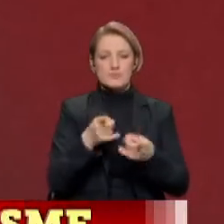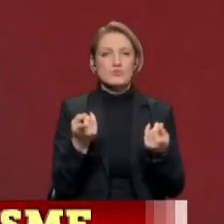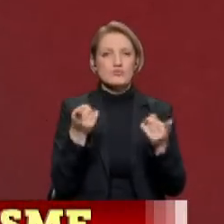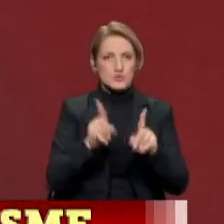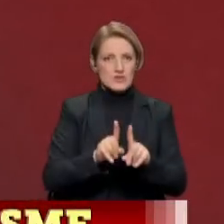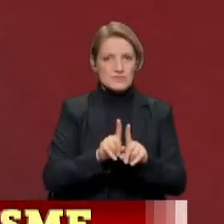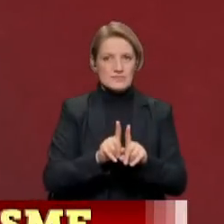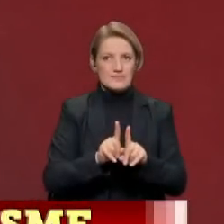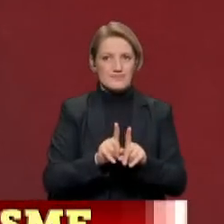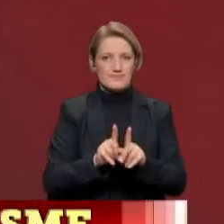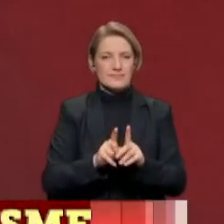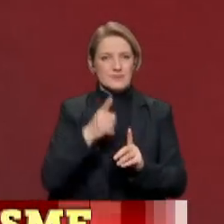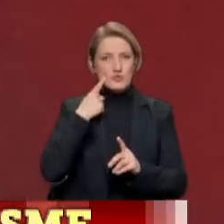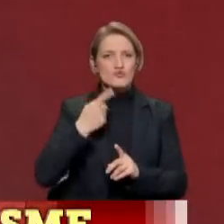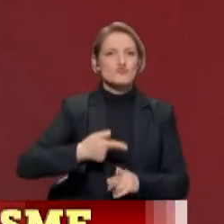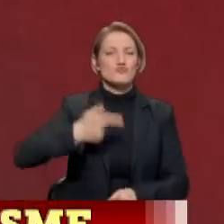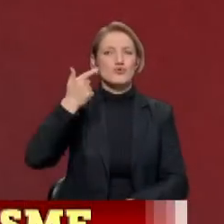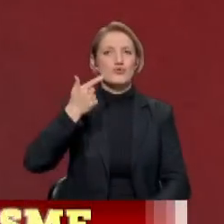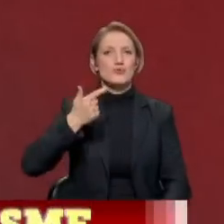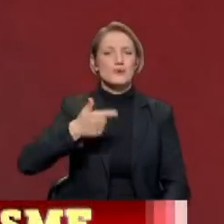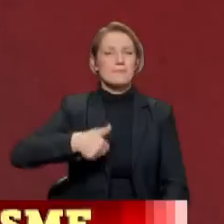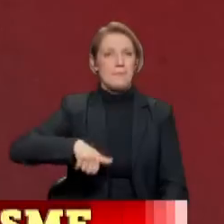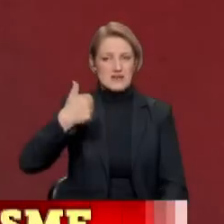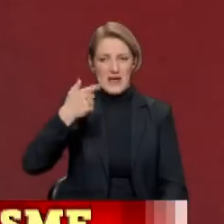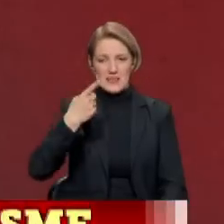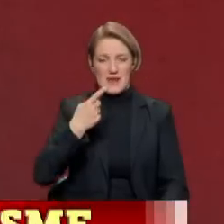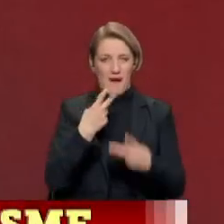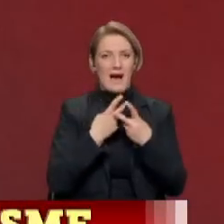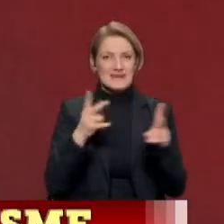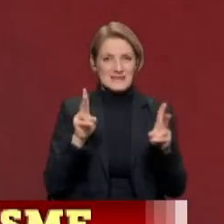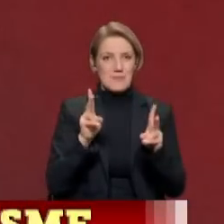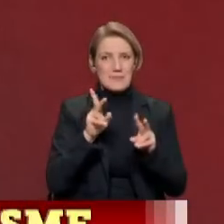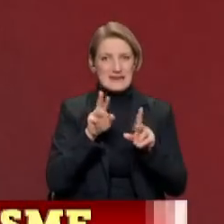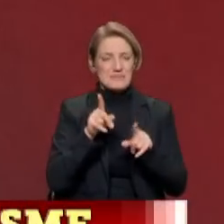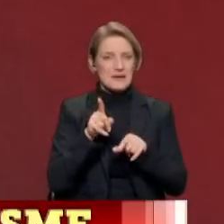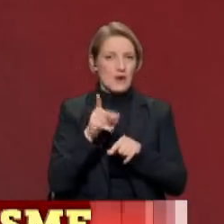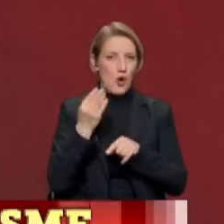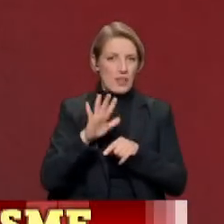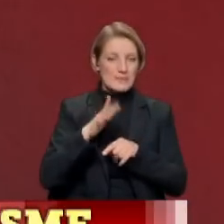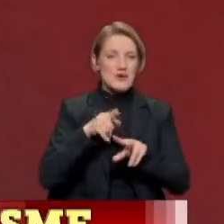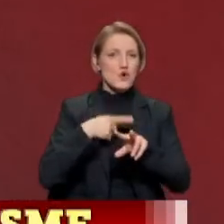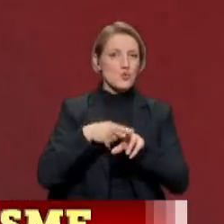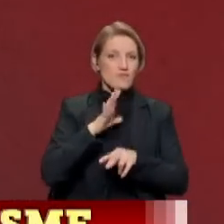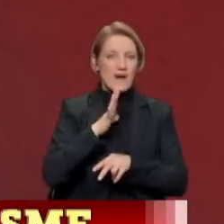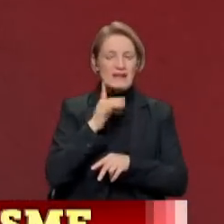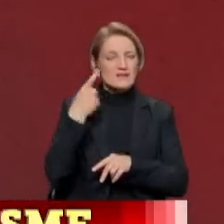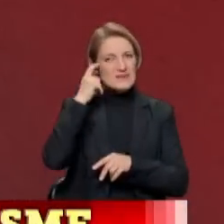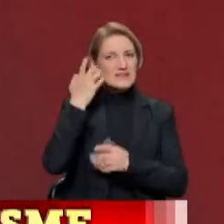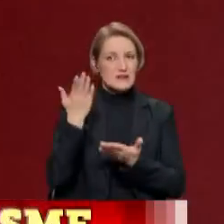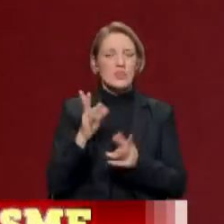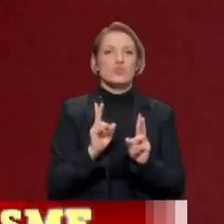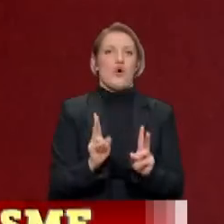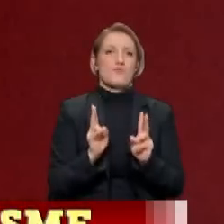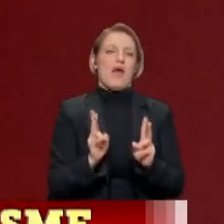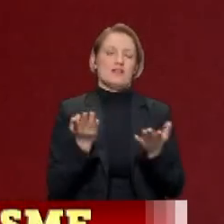gayri resmi bir cumhurbaşkanlığı ilanı Ekrem İmamoğlu için, böyle değerlendirmeler, yorumlar da var. Ne dersiniz? Çok